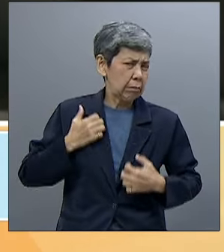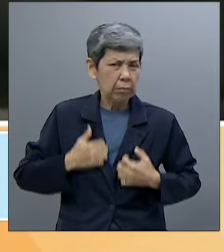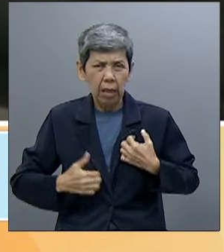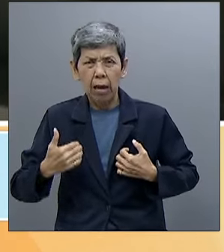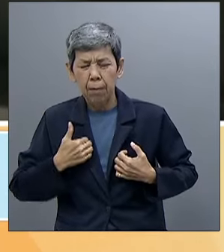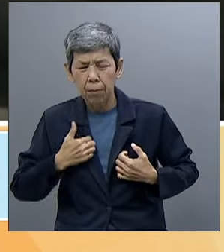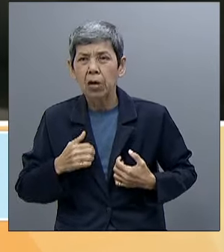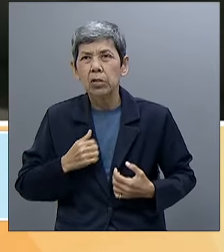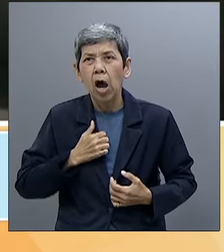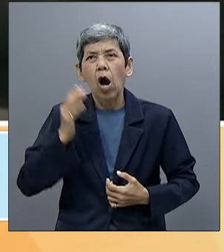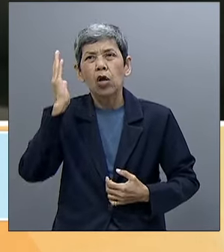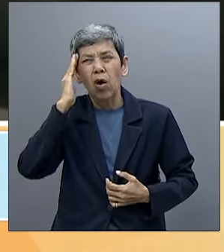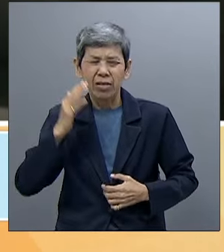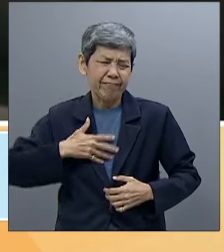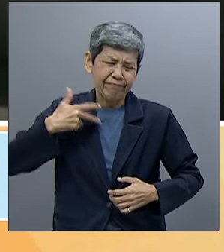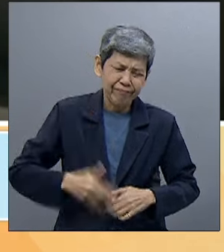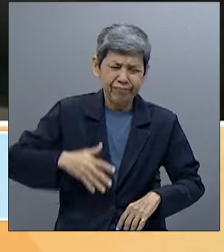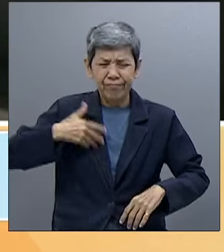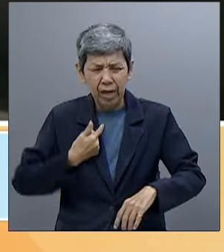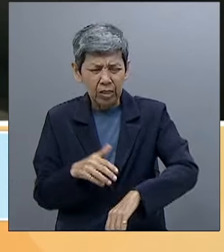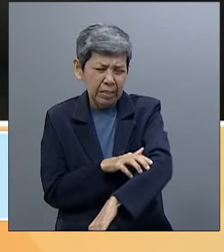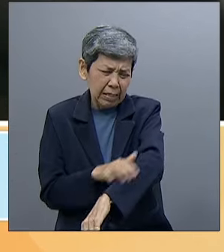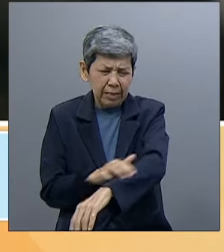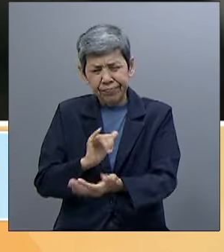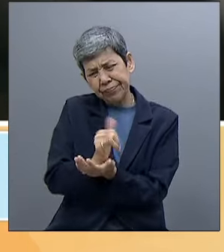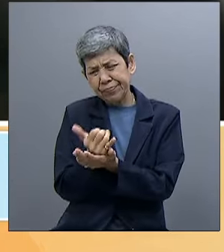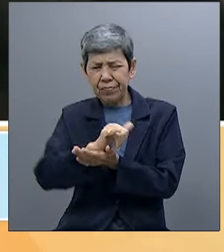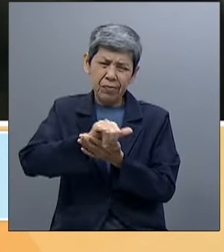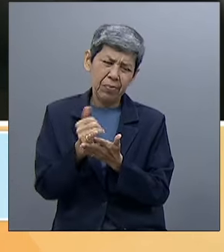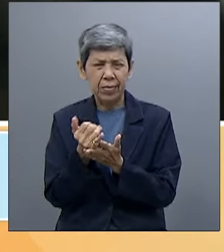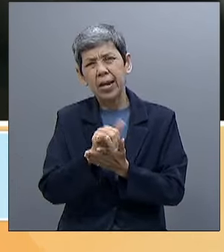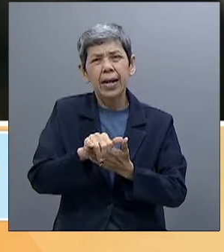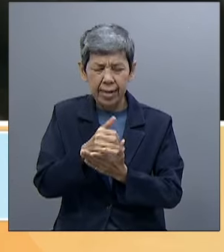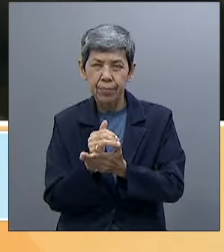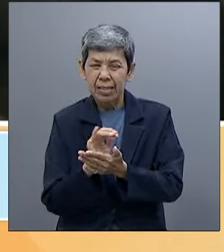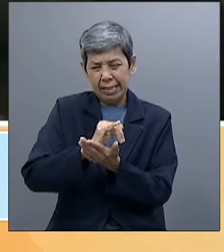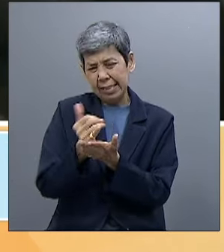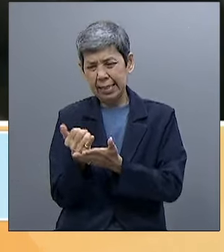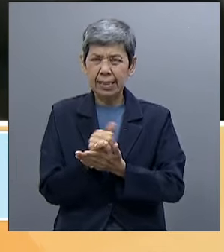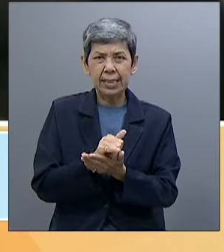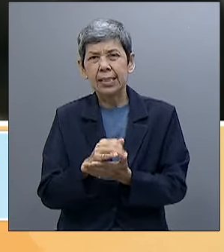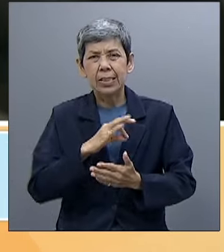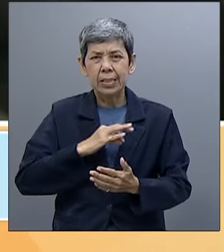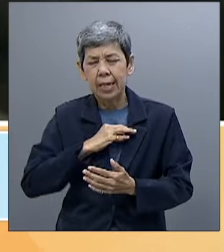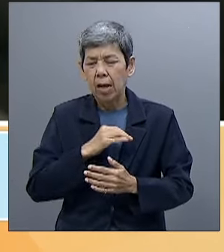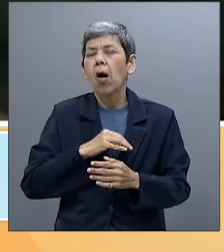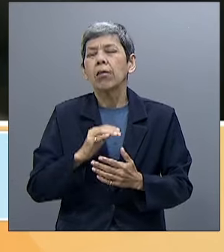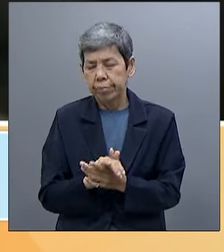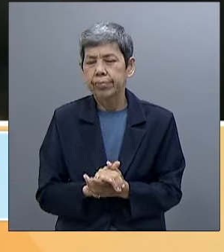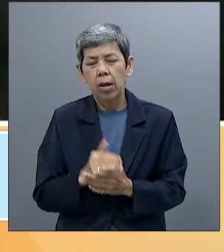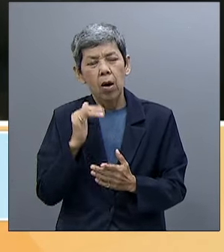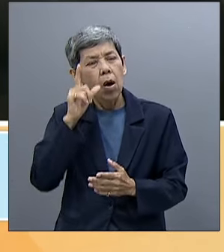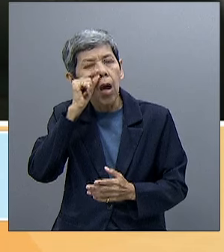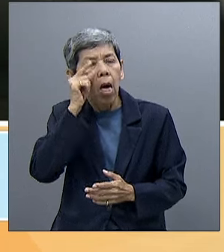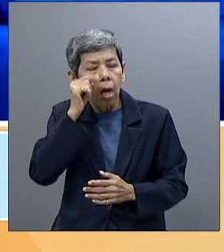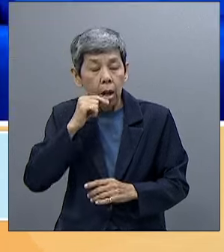รบกวนการนอนรู้สึกไม่สุขสบายต้องขยับอยู่ตลอดเวลาค่ะพอขยับแล้วก็จะเข้าสู่การนอนได้ยากค่ะอ่าเพราะร่าง